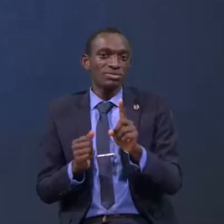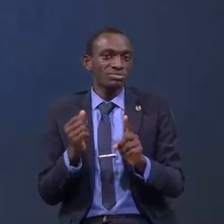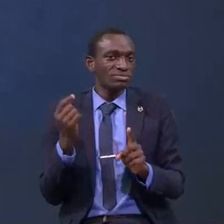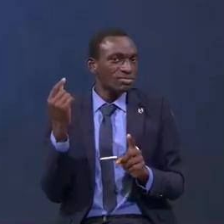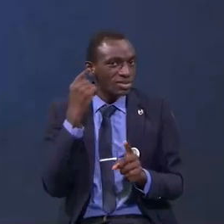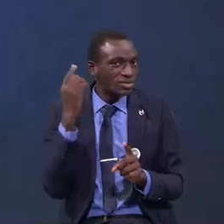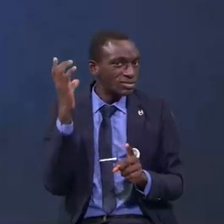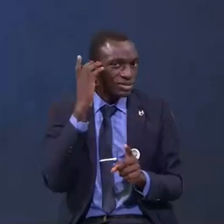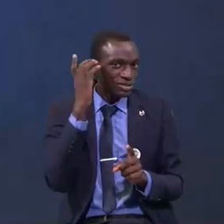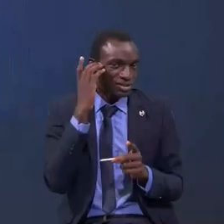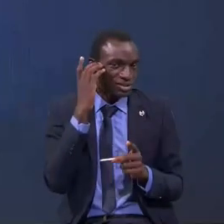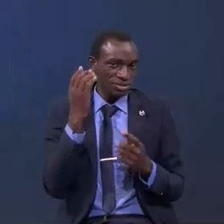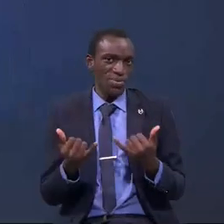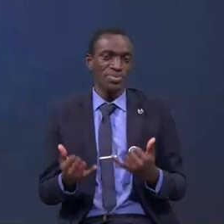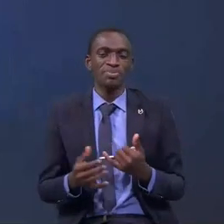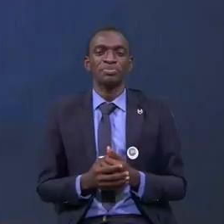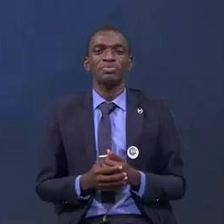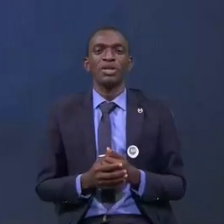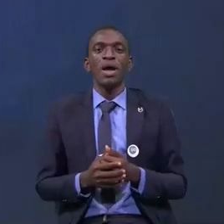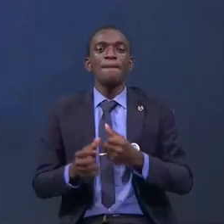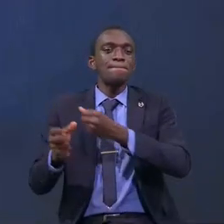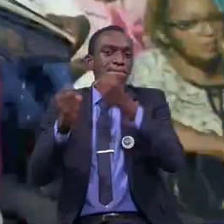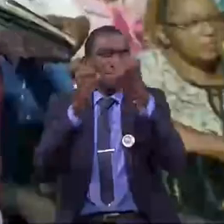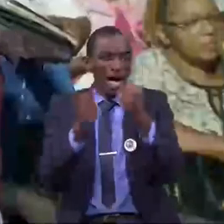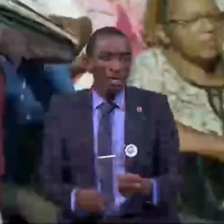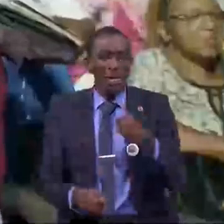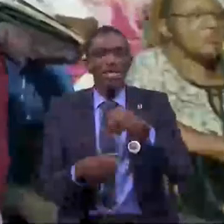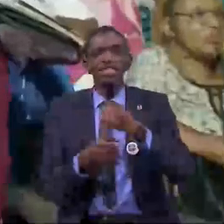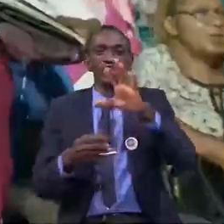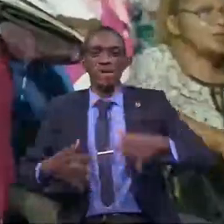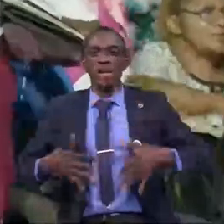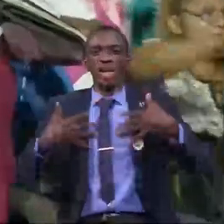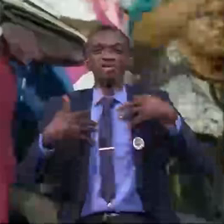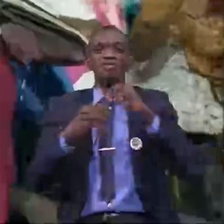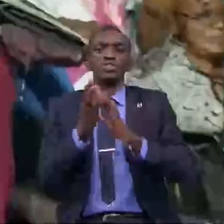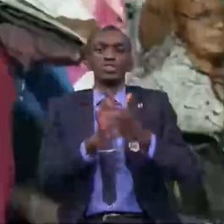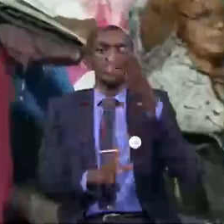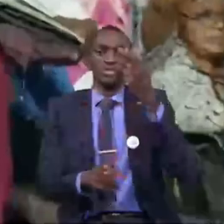Quiconque m'écoute maintenant, la puissance dans votre vie,